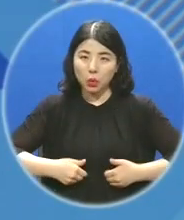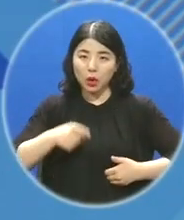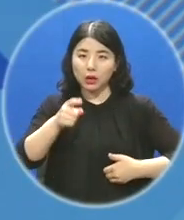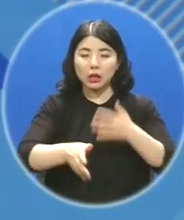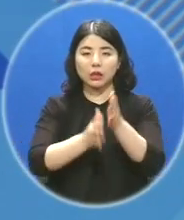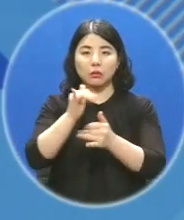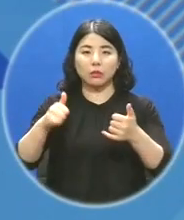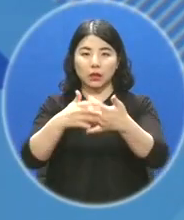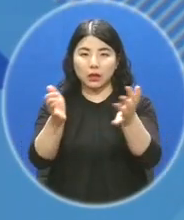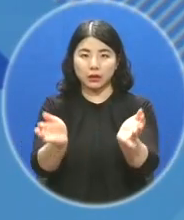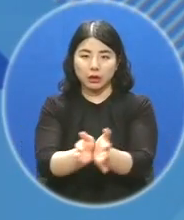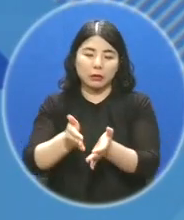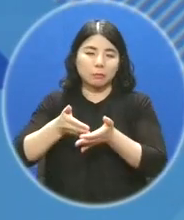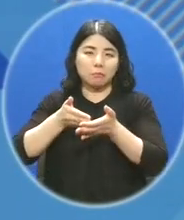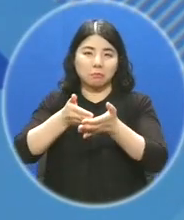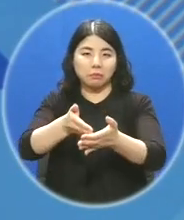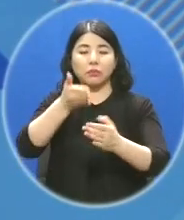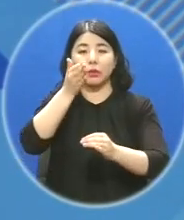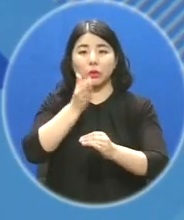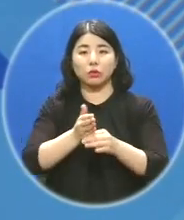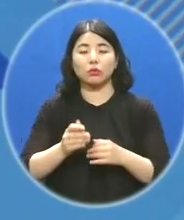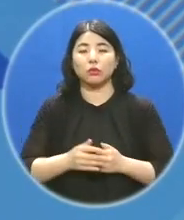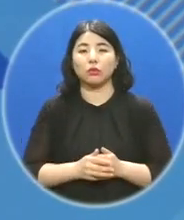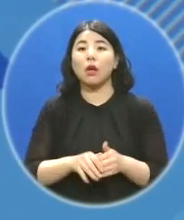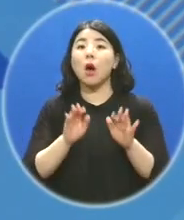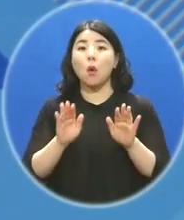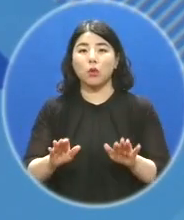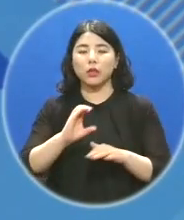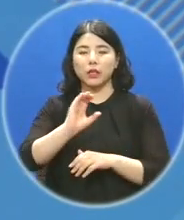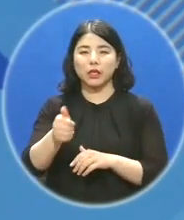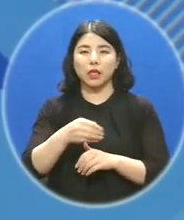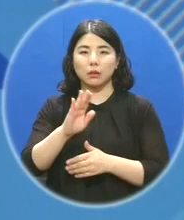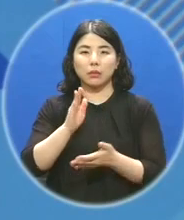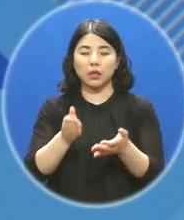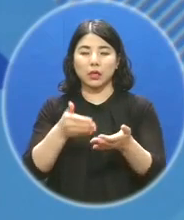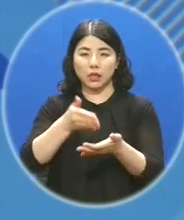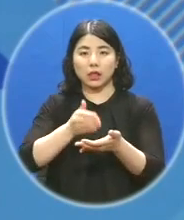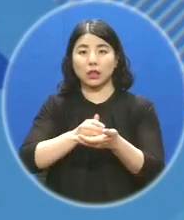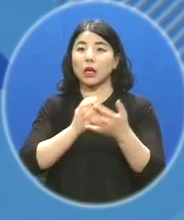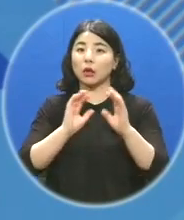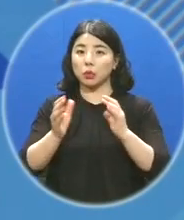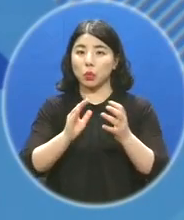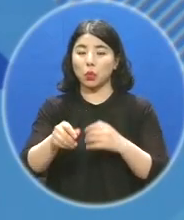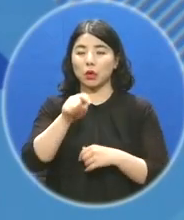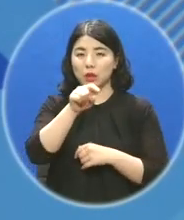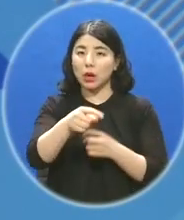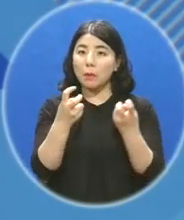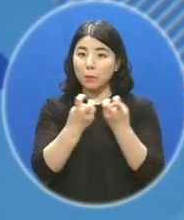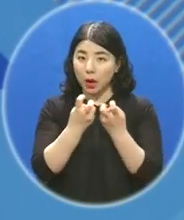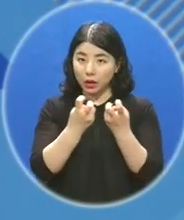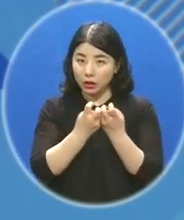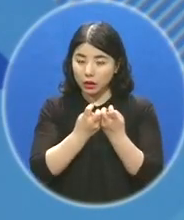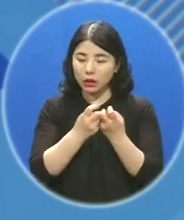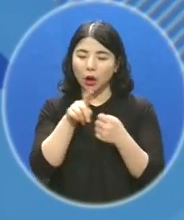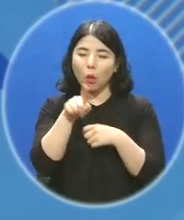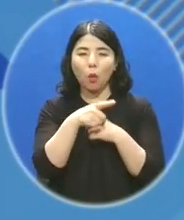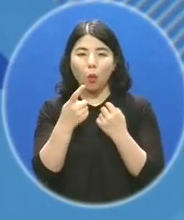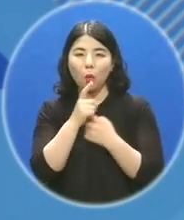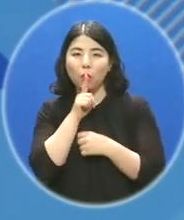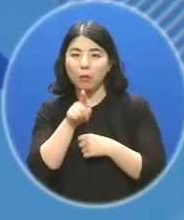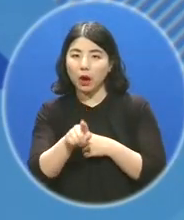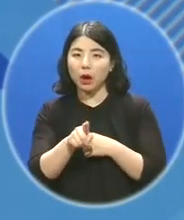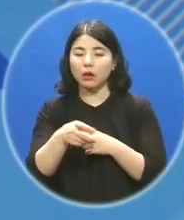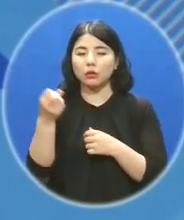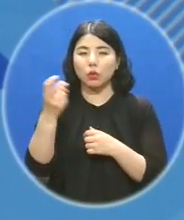시스템체를 중심으로 제기가 돼 왔는데요. 오늘 CJB 시사 토론에서는 과연 이 방식은 어떤 방식을 의미하는